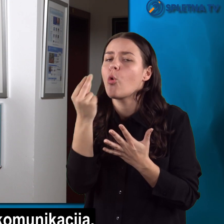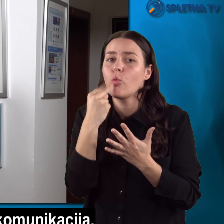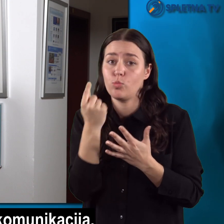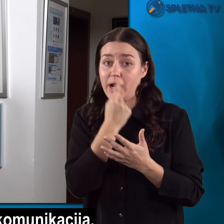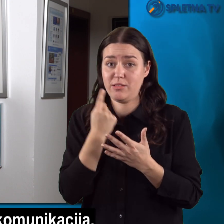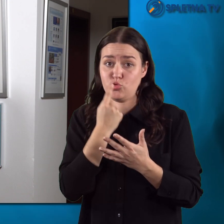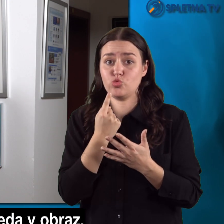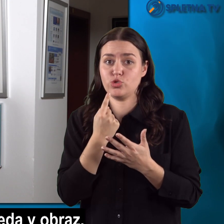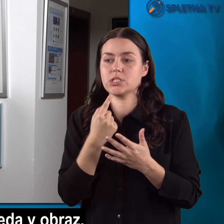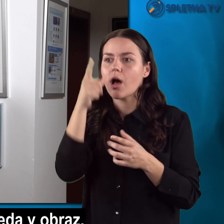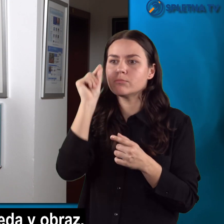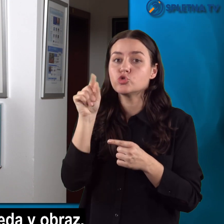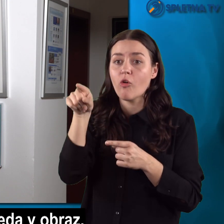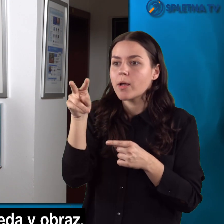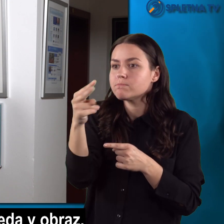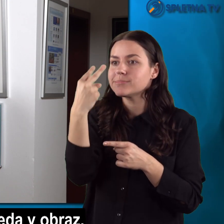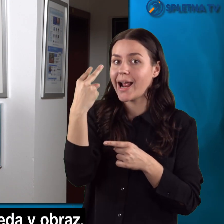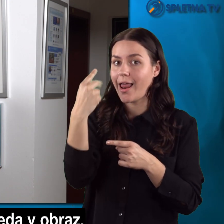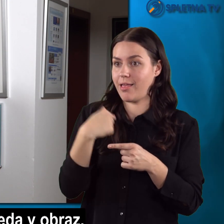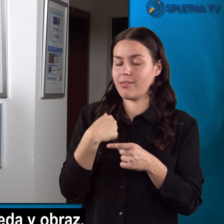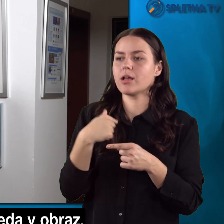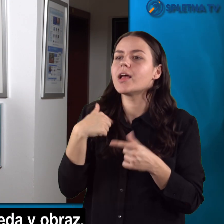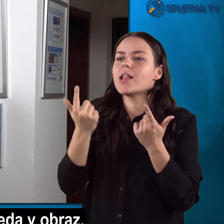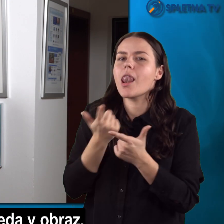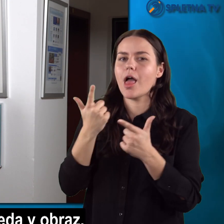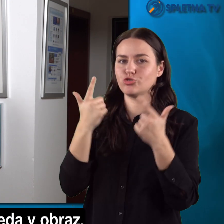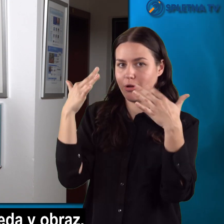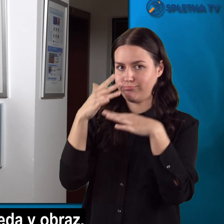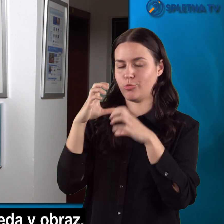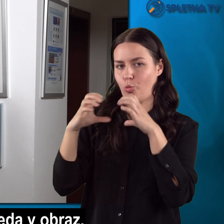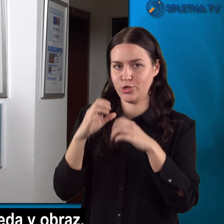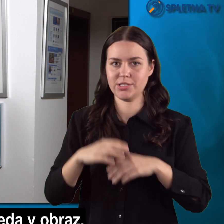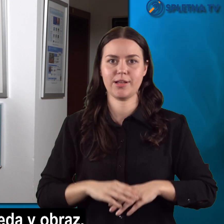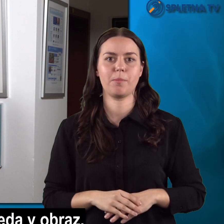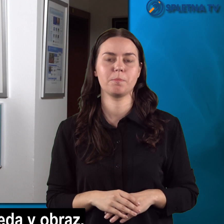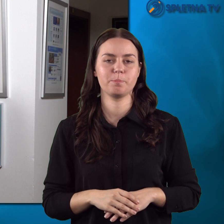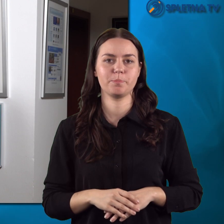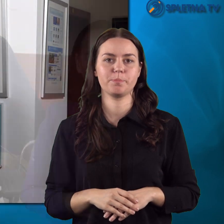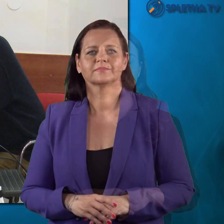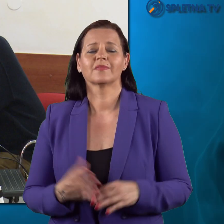čitati iz ust, da me človek gleda v obraz, da jaz lažje komuniciram.